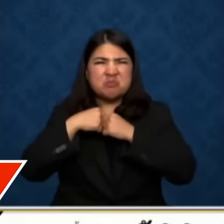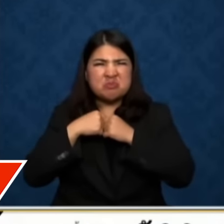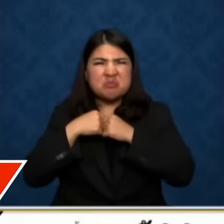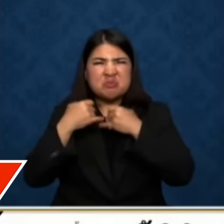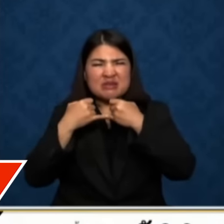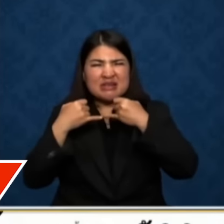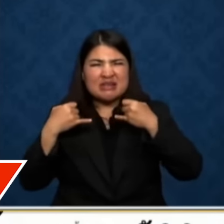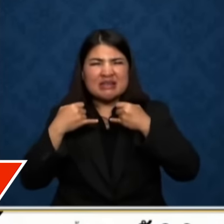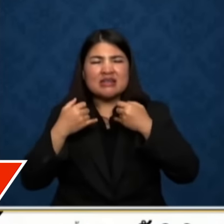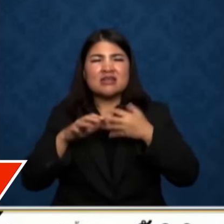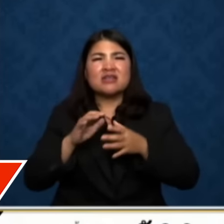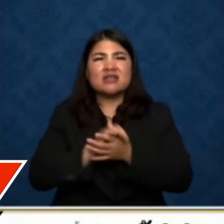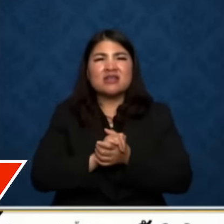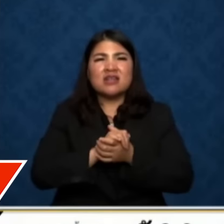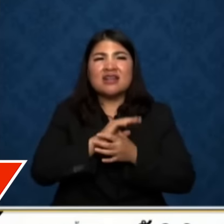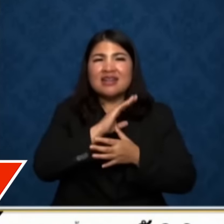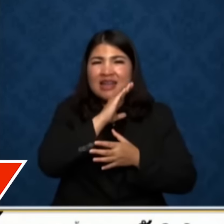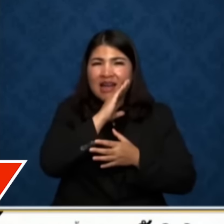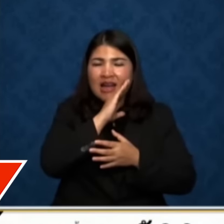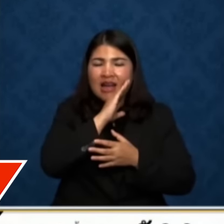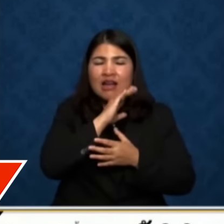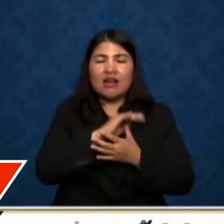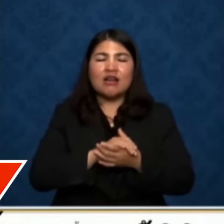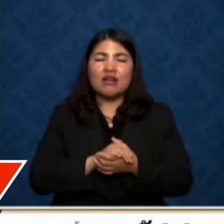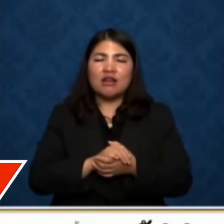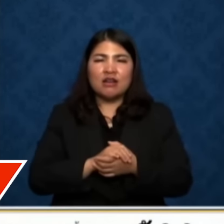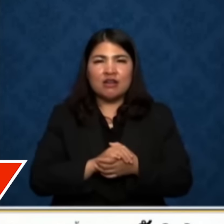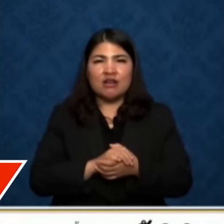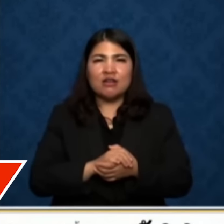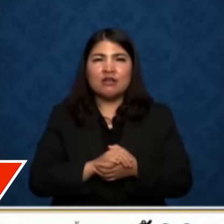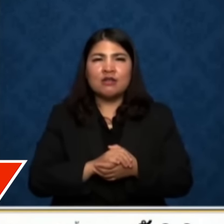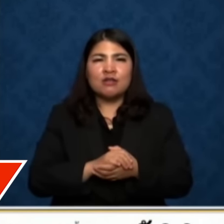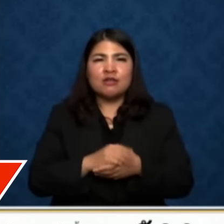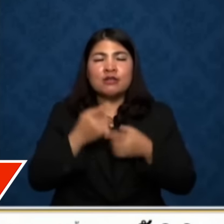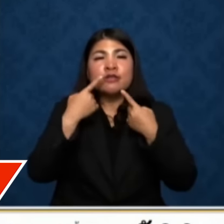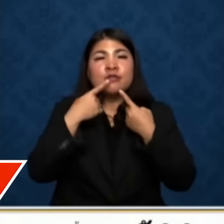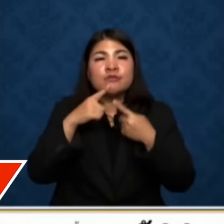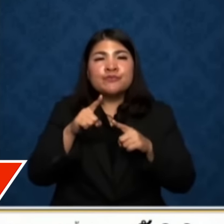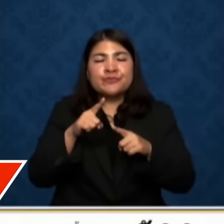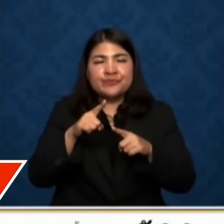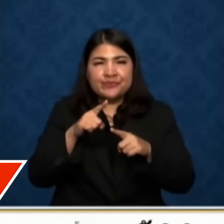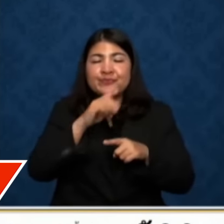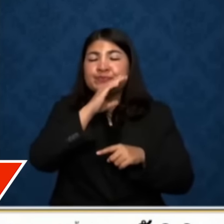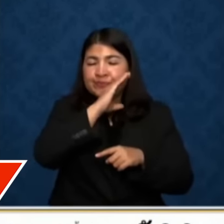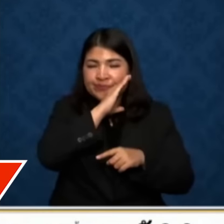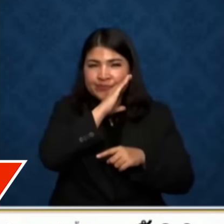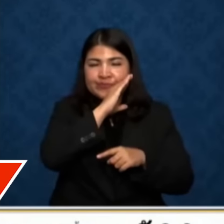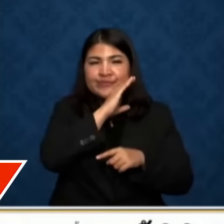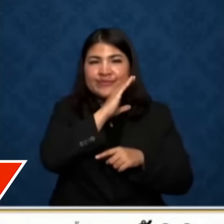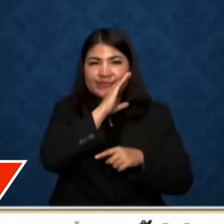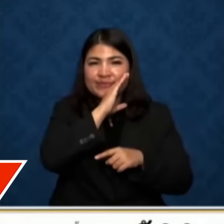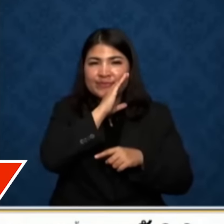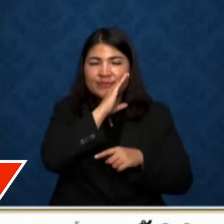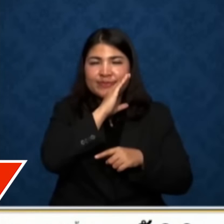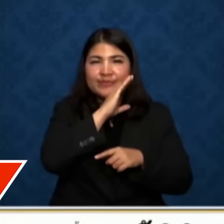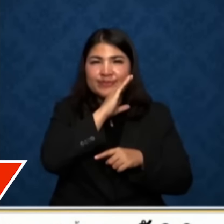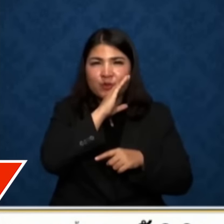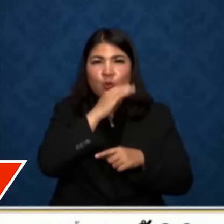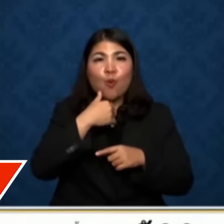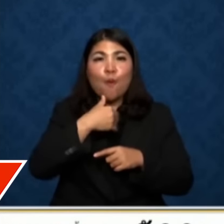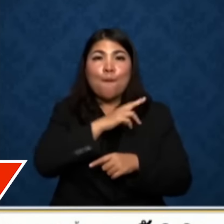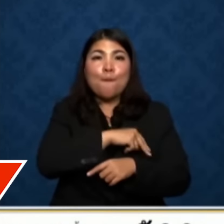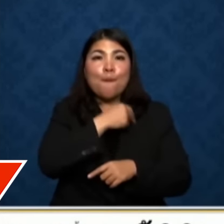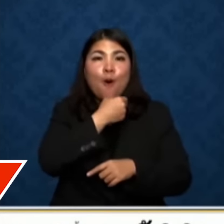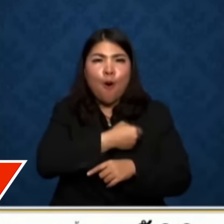เส้นประสาทเนี่ยโอเคถ้าอันนี้เหมือนตอบแทนไปเลยก็คือว่า ถ้าบอกว่าคุณหมอที่ผ่าเนี่ยทั้ง2อันนะครับผ่